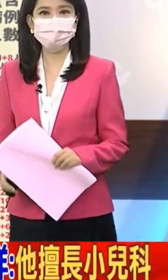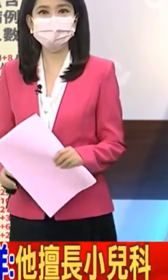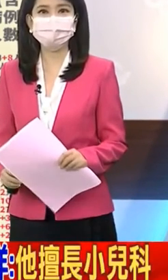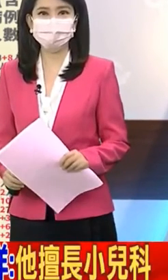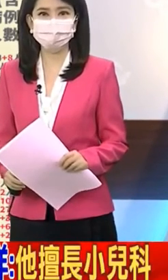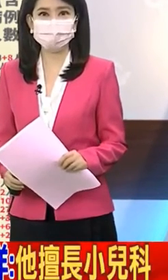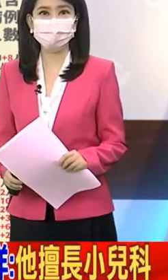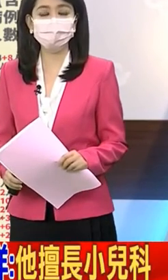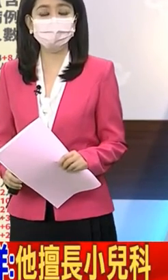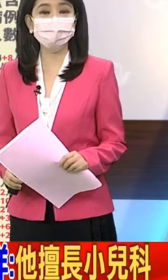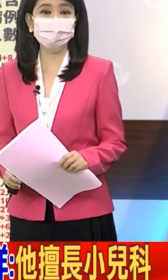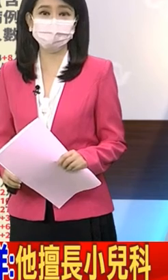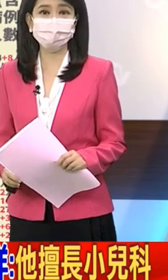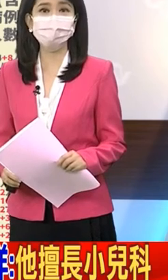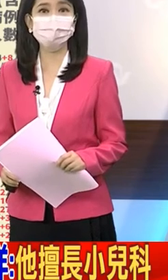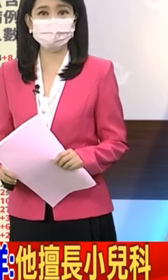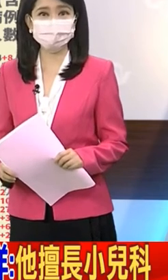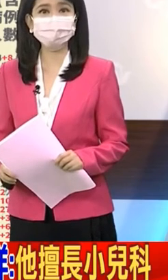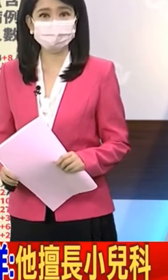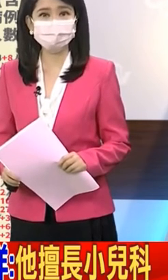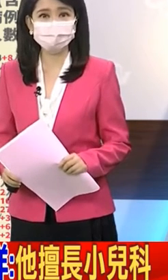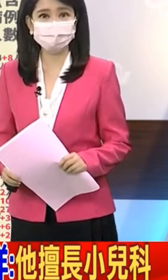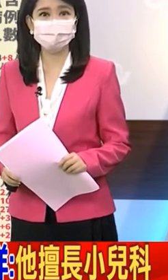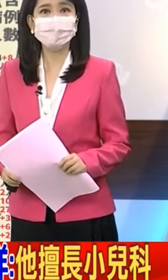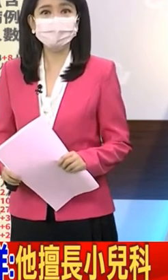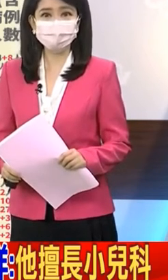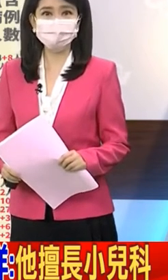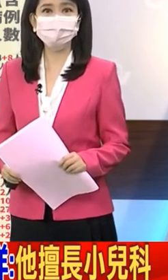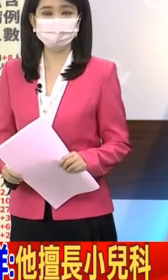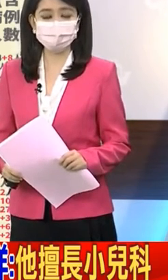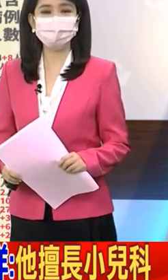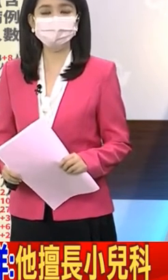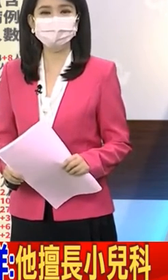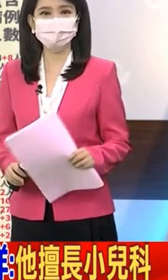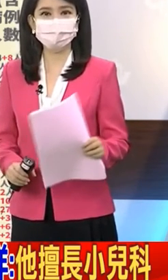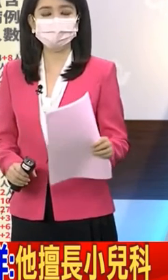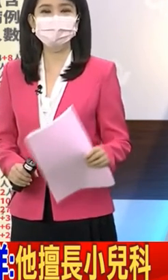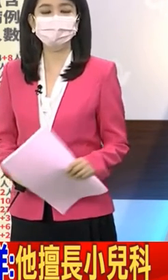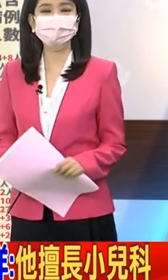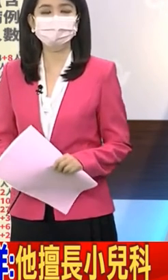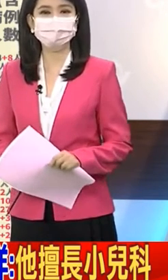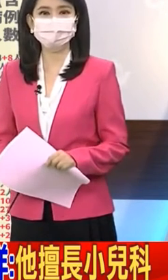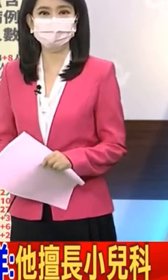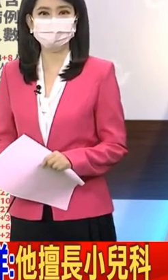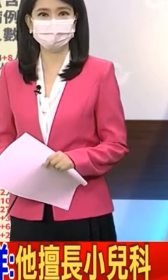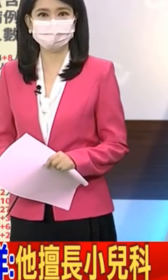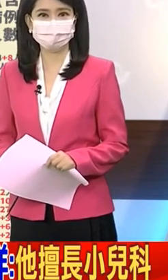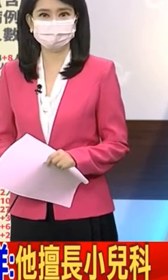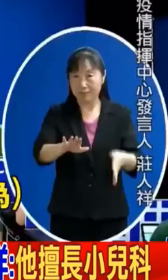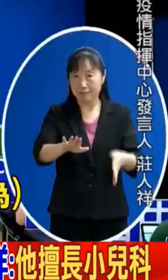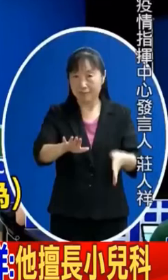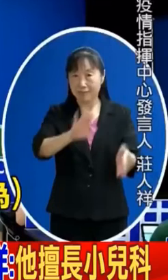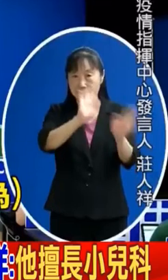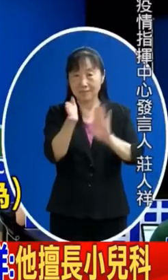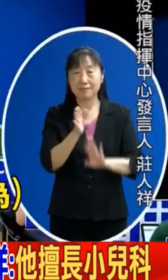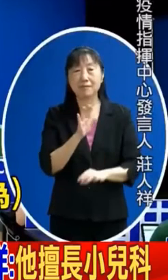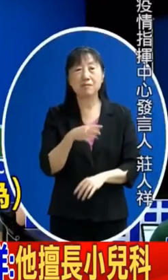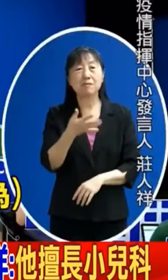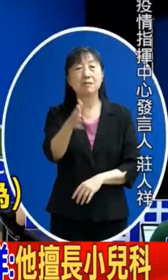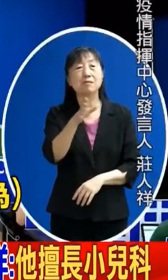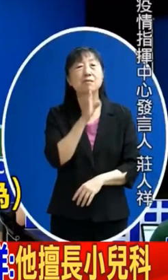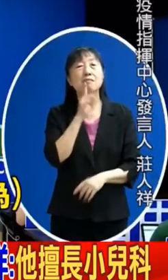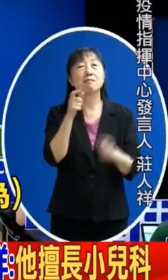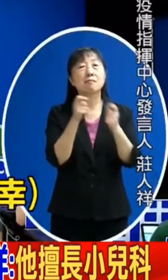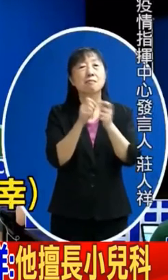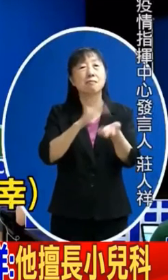颖医师竟然说他没有转重症就已经很好了，到底是怎么一回事？我们来听庄仁。想怎么回应？ 为什么李